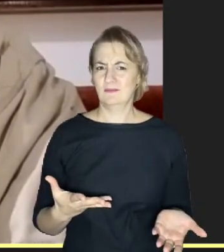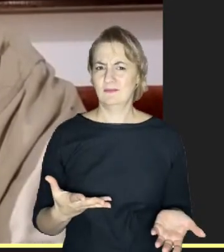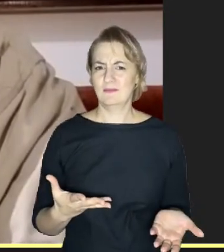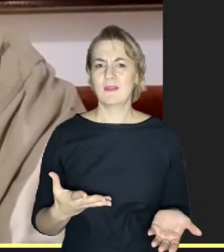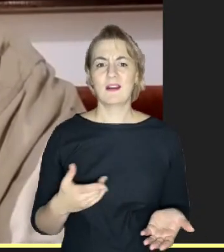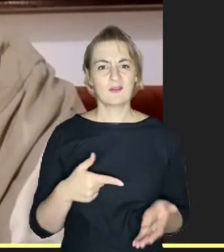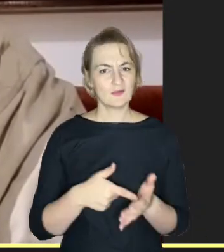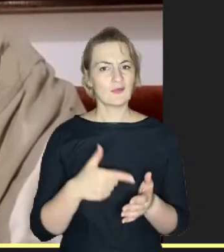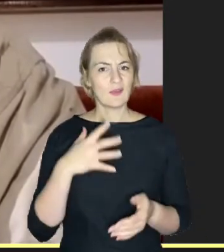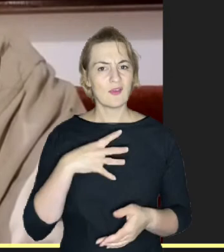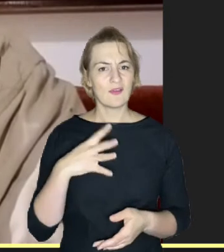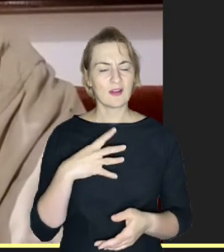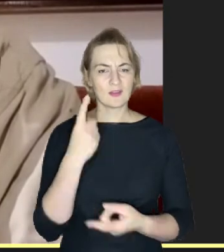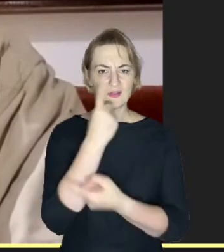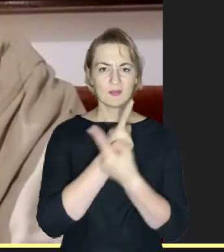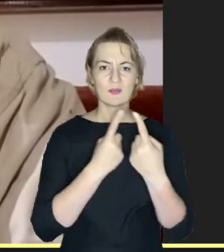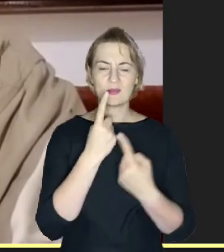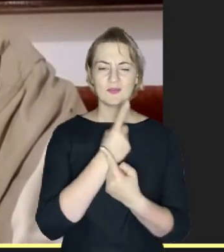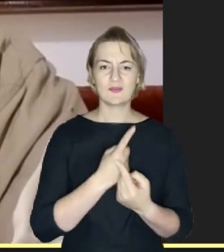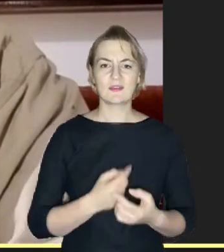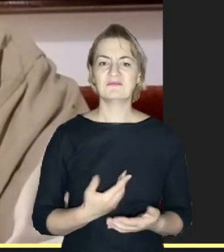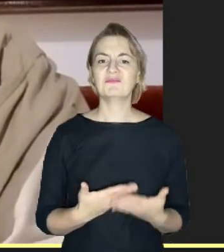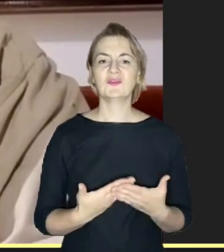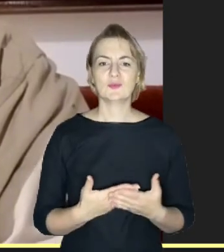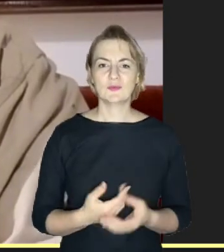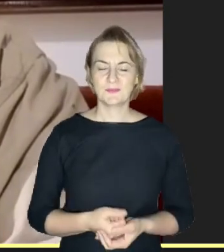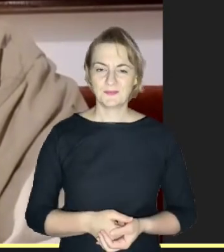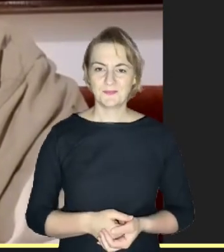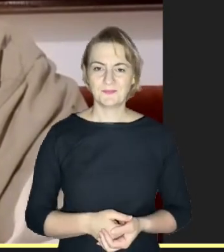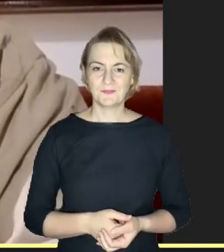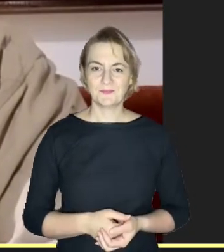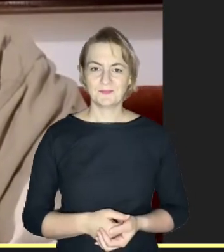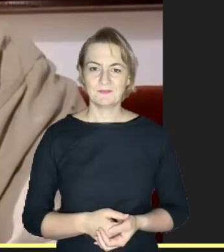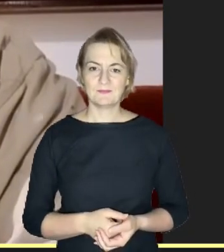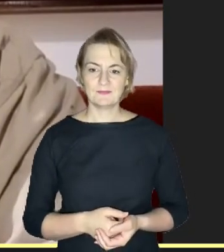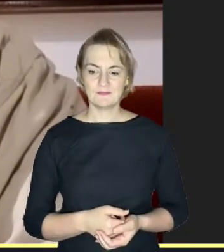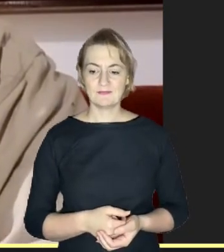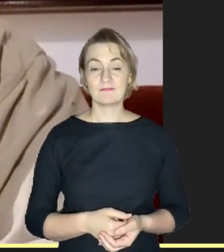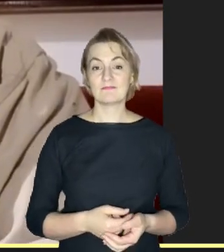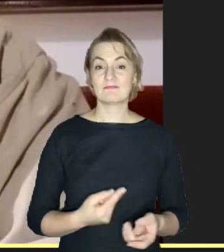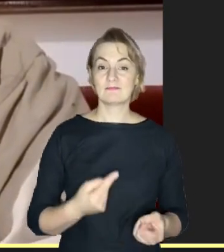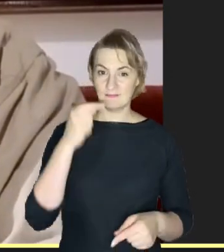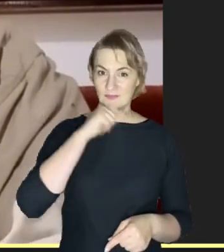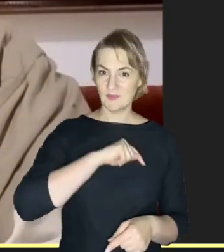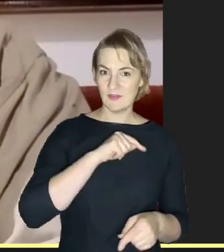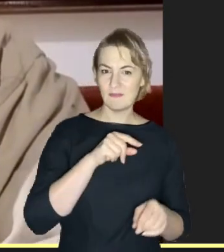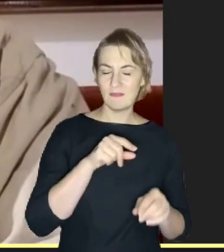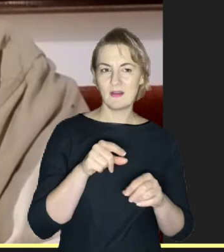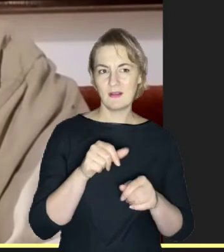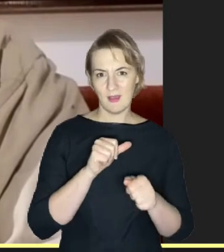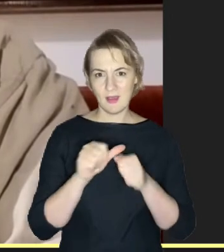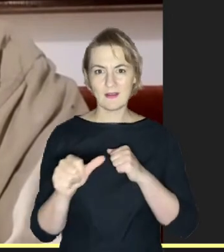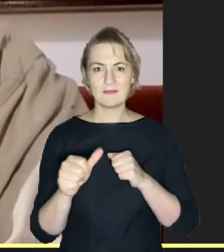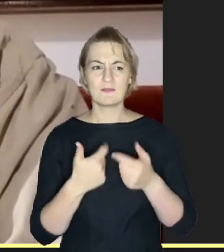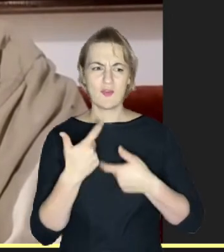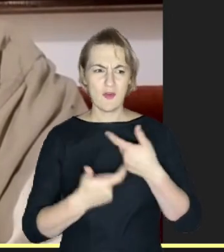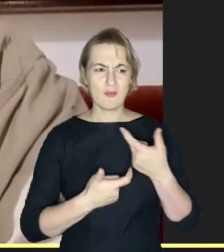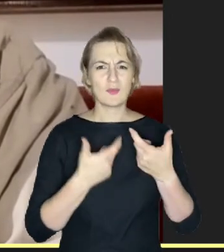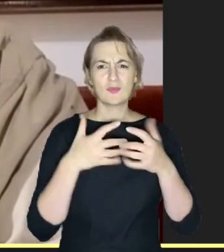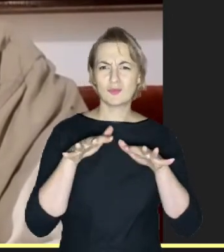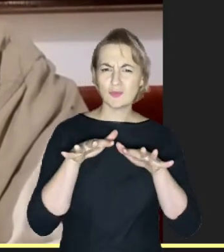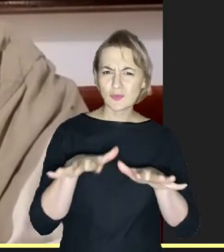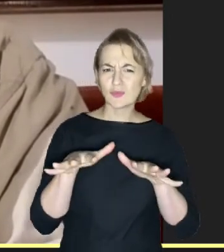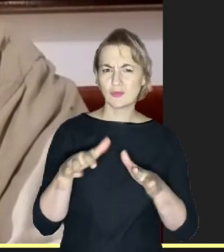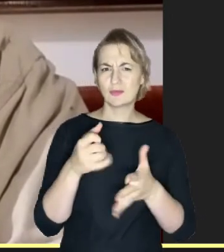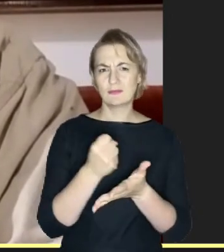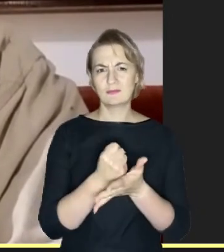tym zastanowić, tak mówi Hillman. Psychoterapia istnieje, robimy wiele rzeczy, zapalając